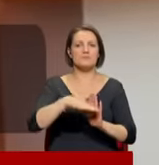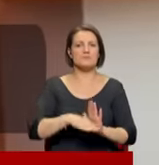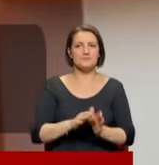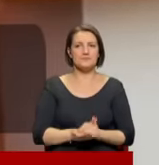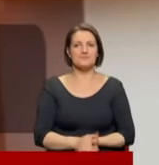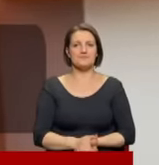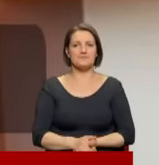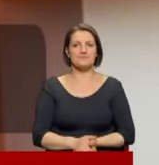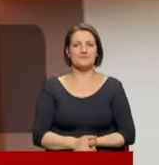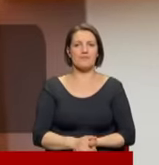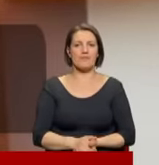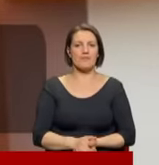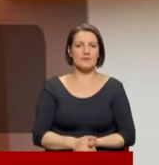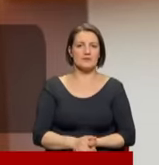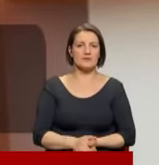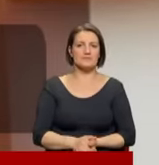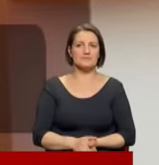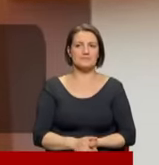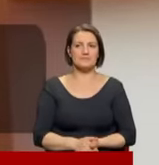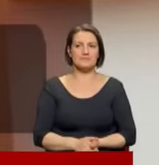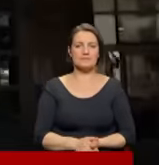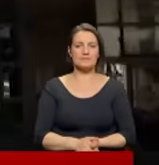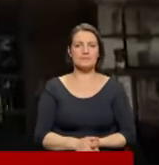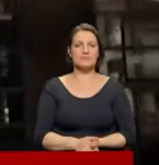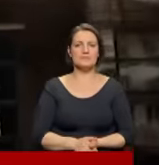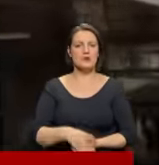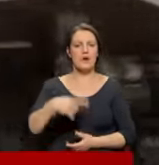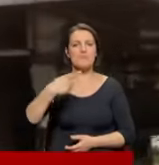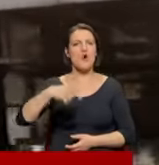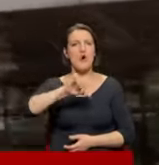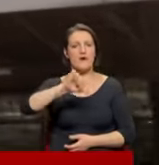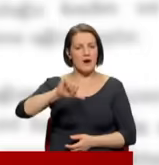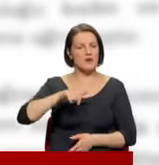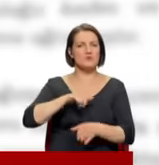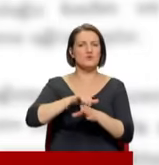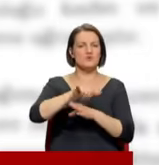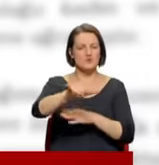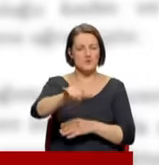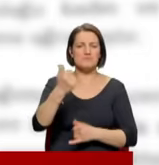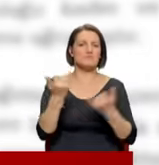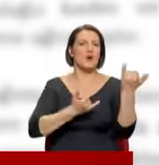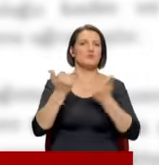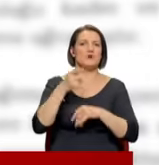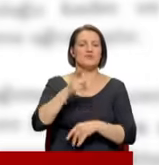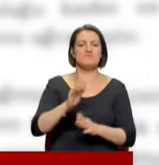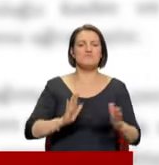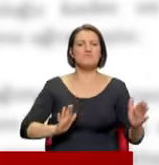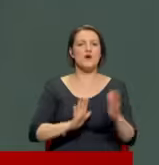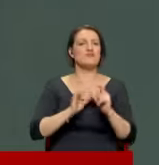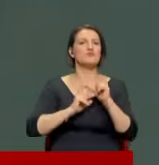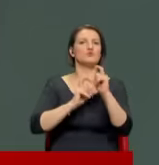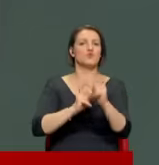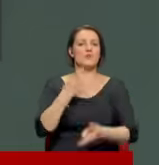liste toplam İsrail ihracatının yüzde kaçına denk geliyor? Motor yağı, uçak, jet yakıtı tartışması, muhalefetin